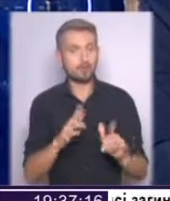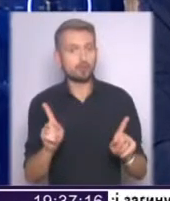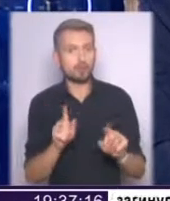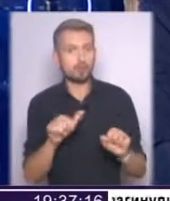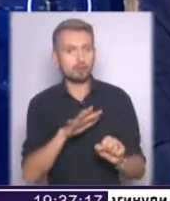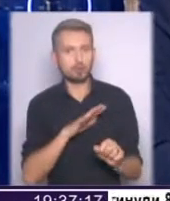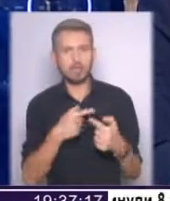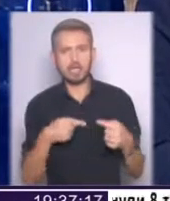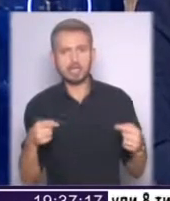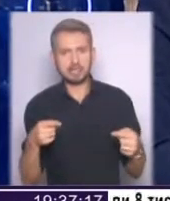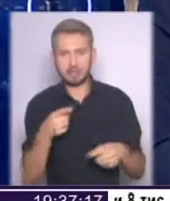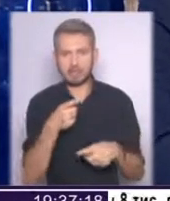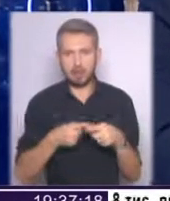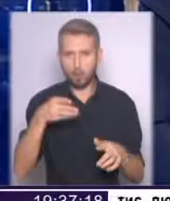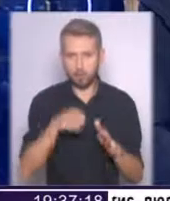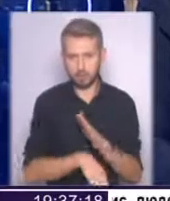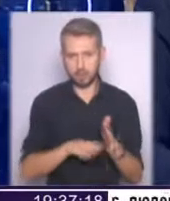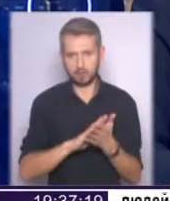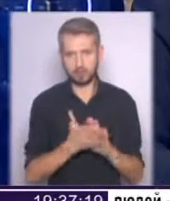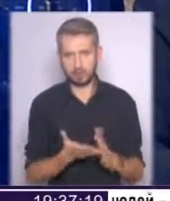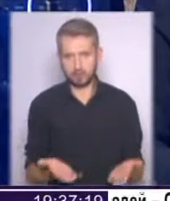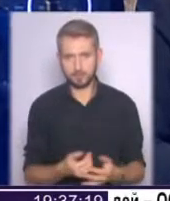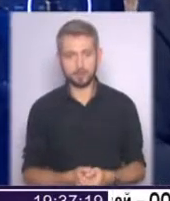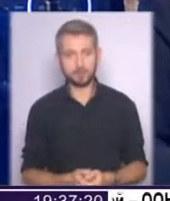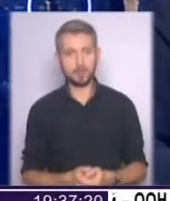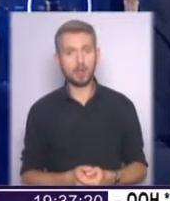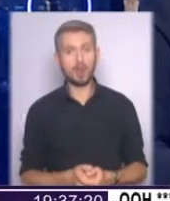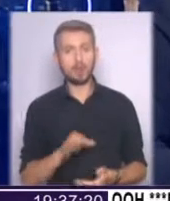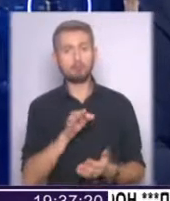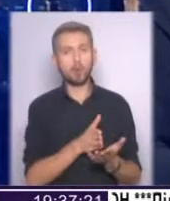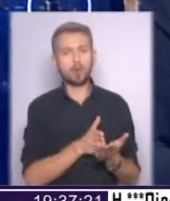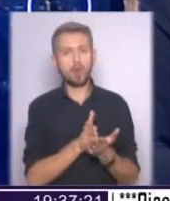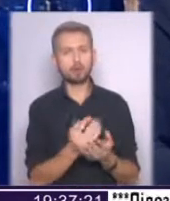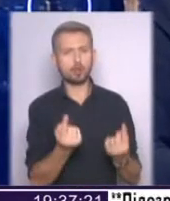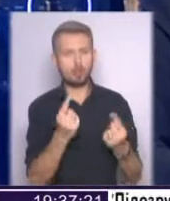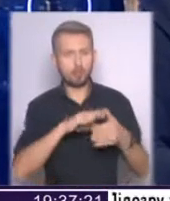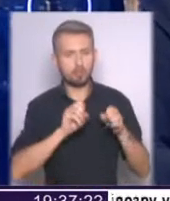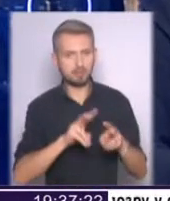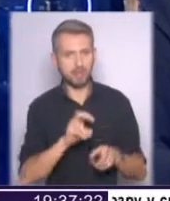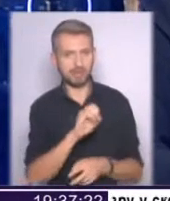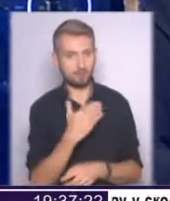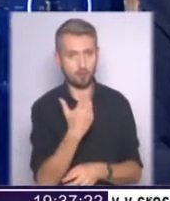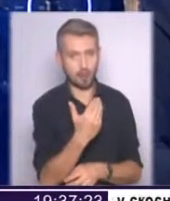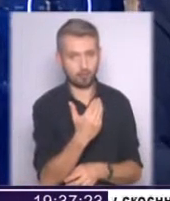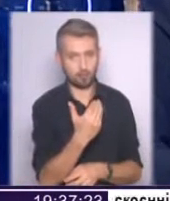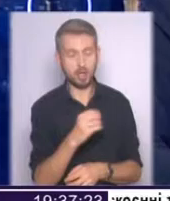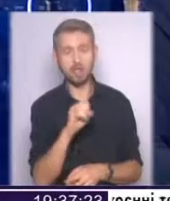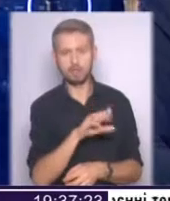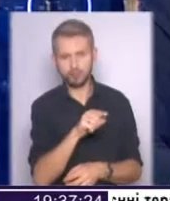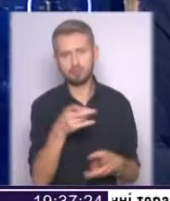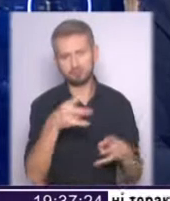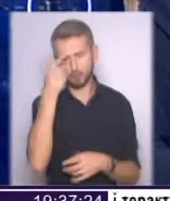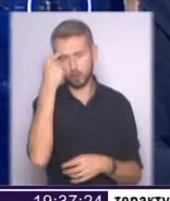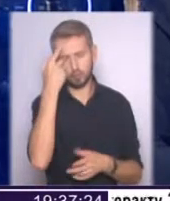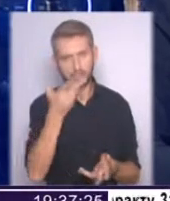різні, скажімо, загострення і ескалації. Тому, звичайно, про вектор глобальної безпеки європейської, Європі пора задуматися.